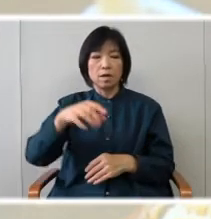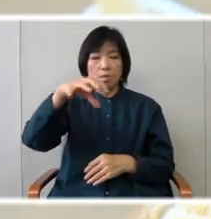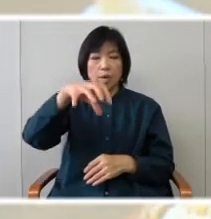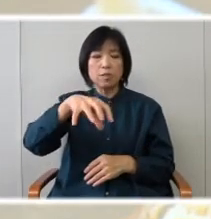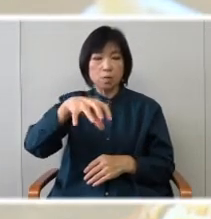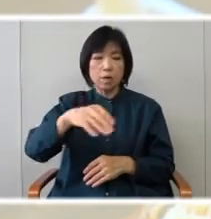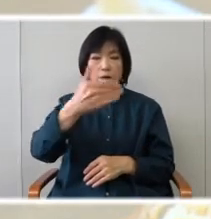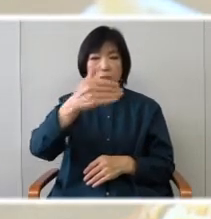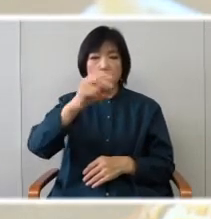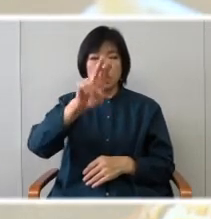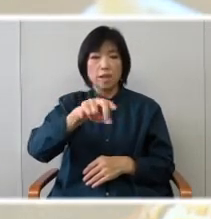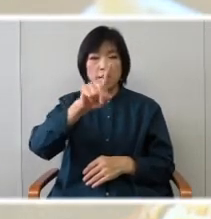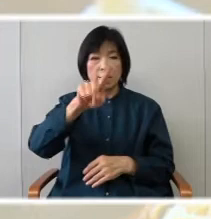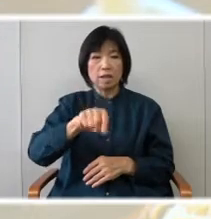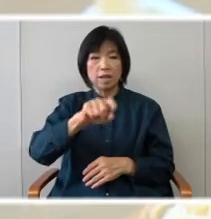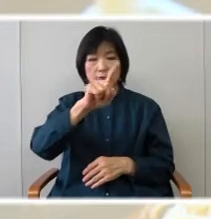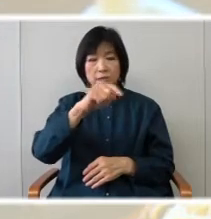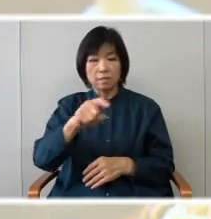はい、